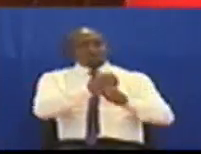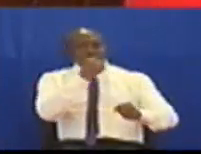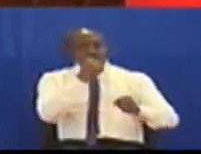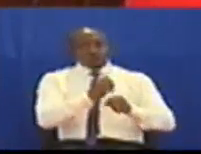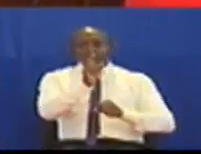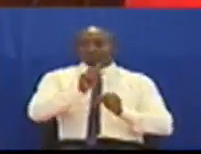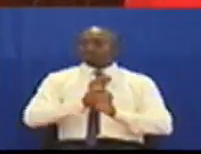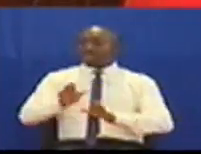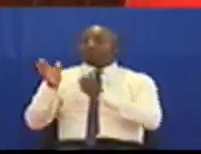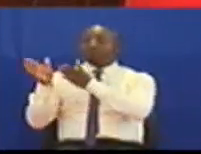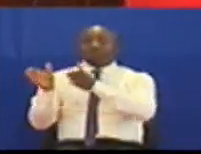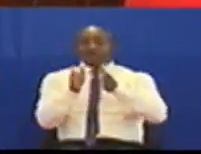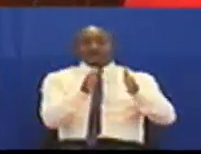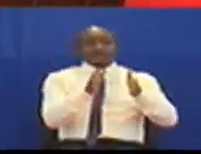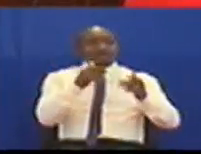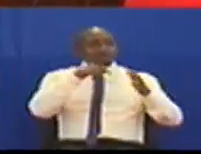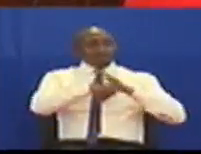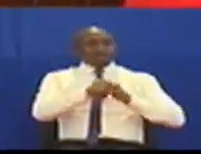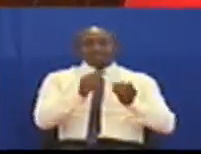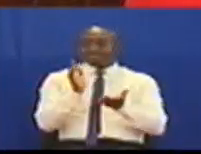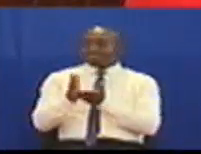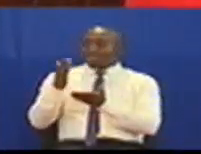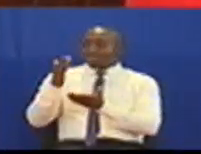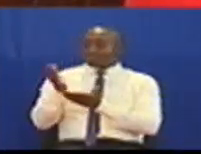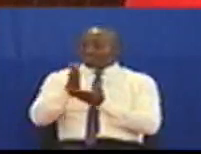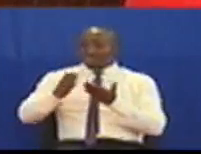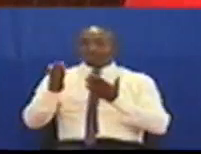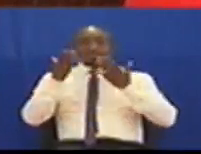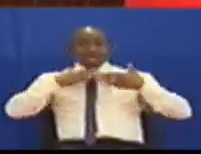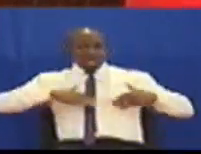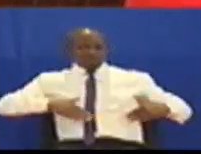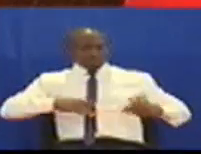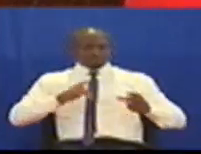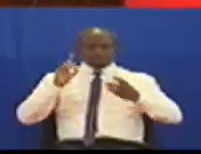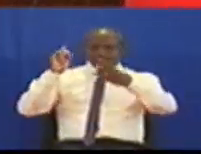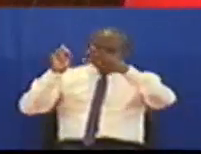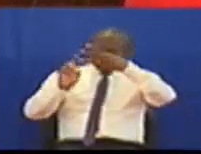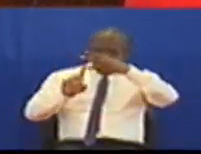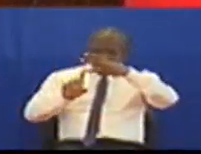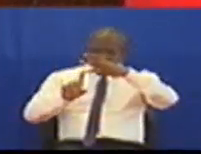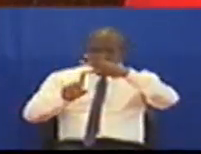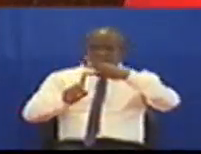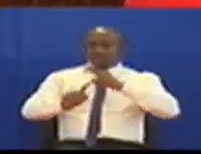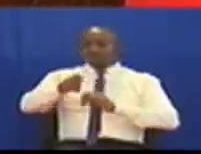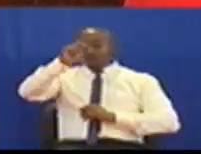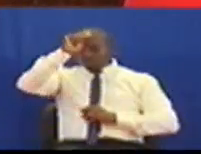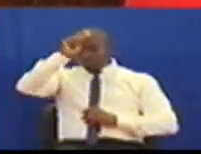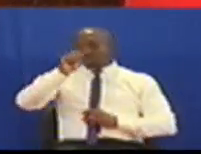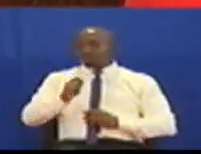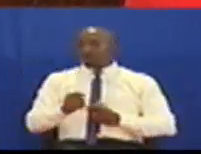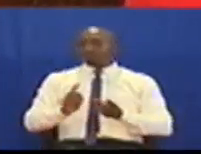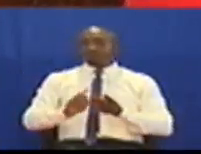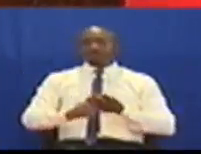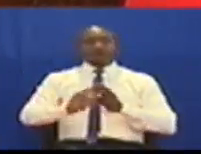ambazo tumezipanga hususan kwenye sehemu ya afya. Jambo la tatu mheshimiwa naibu speaker, mwaka